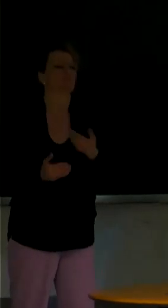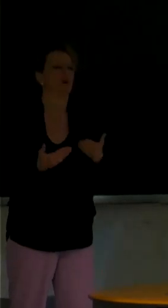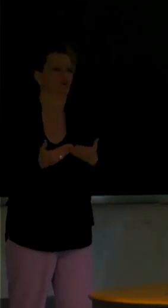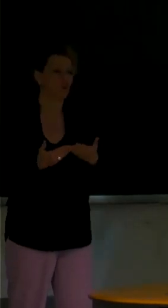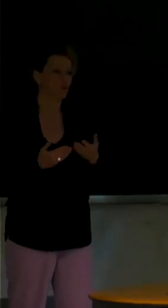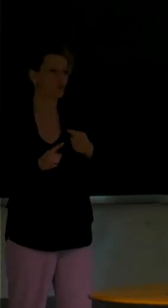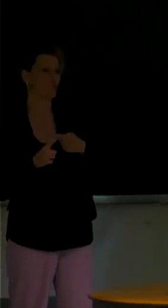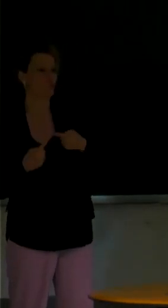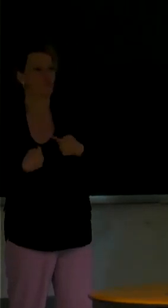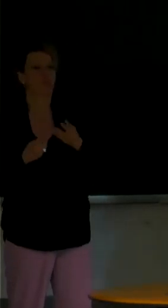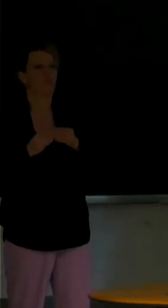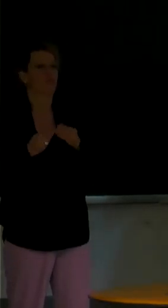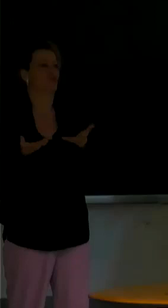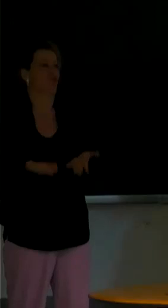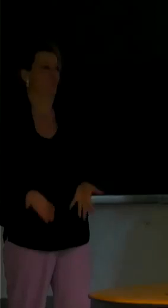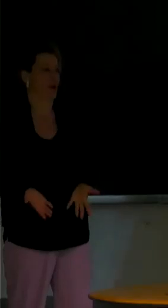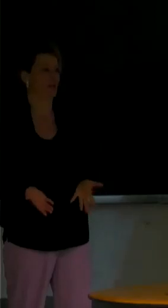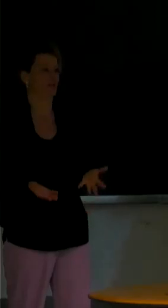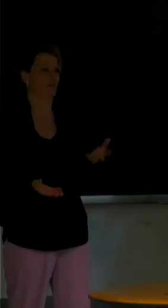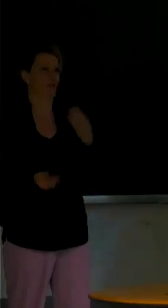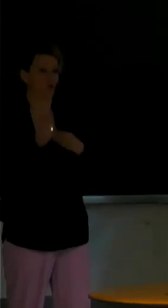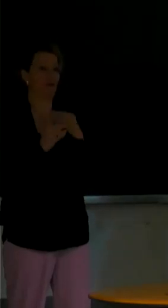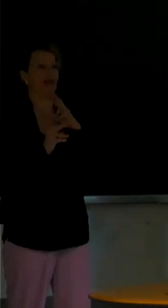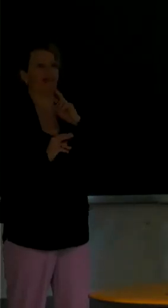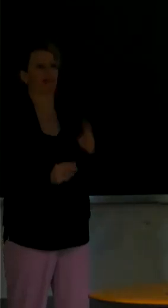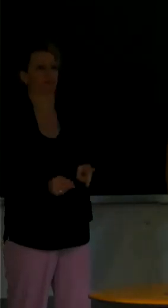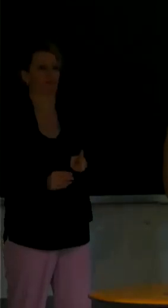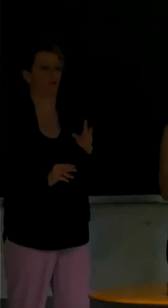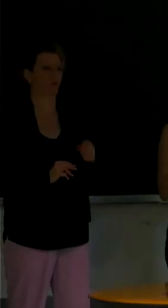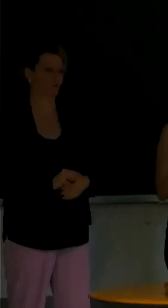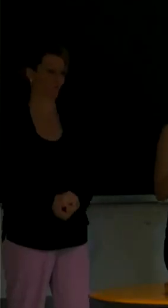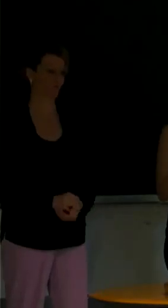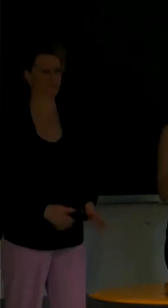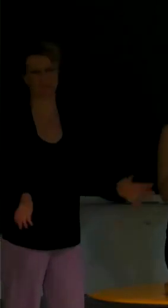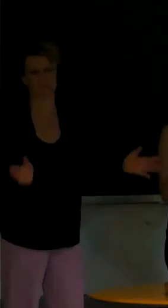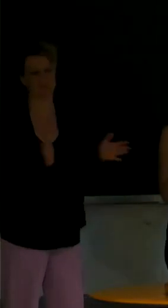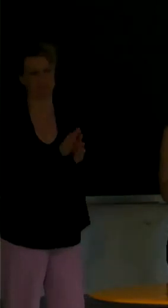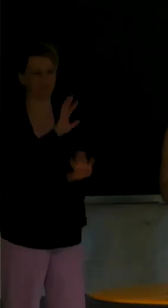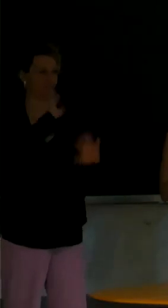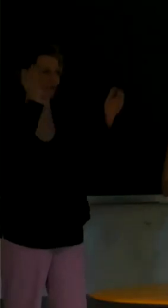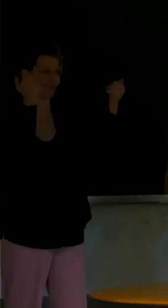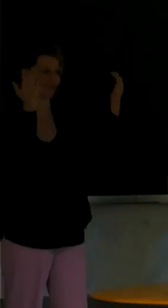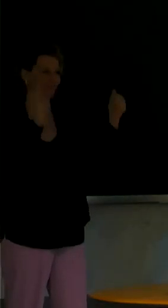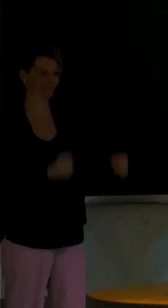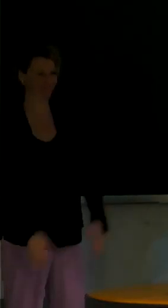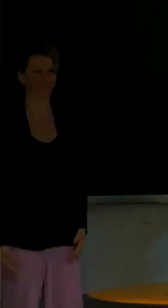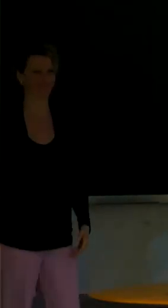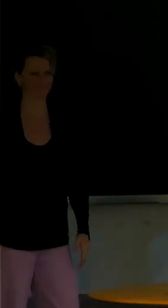niente, io vi ringrazio, la faccio breve perché sennò e niente, arrivederci, ciao.